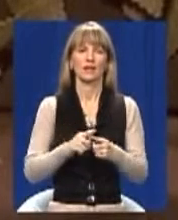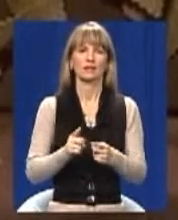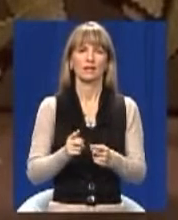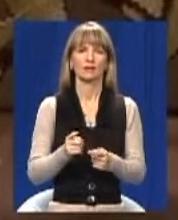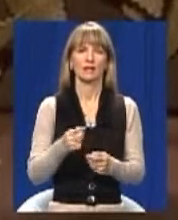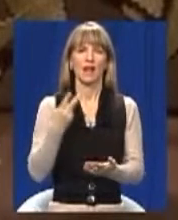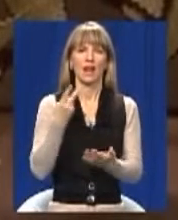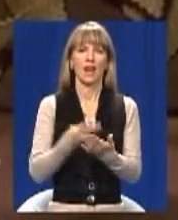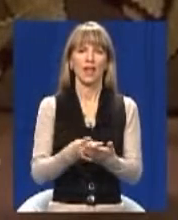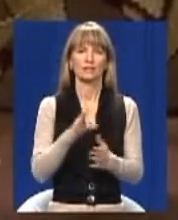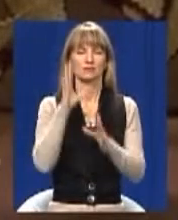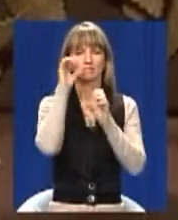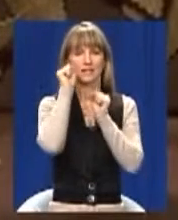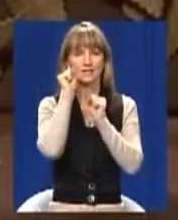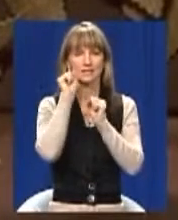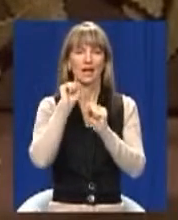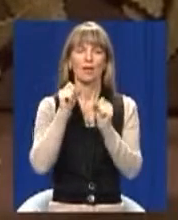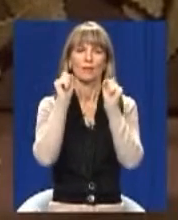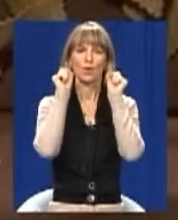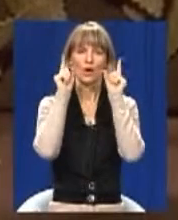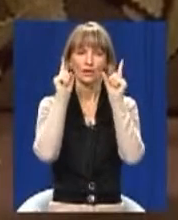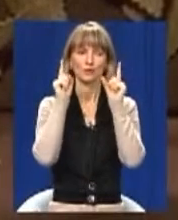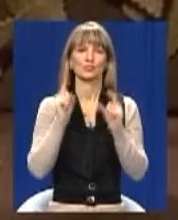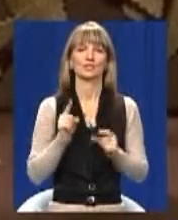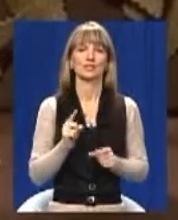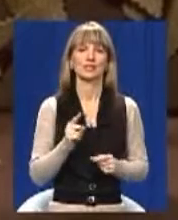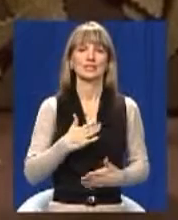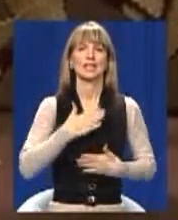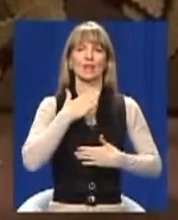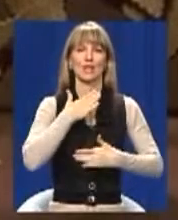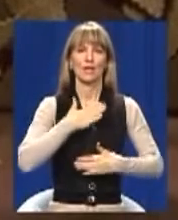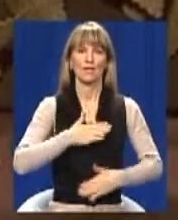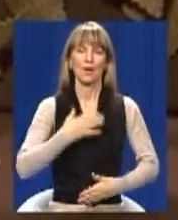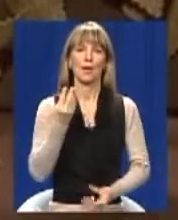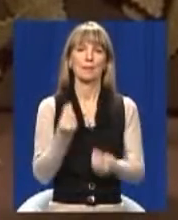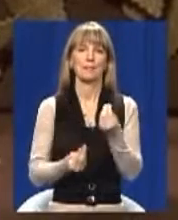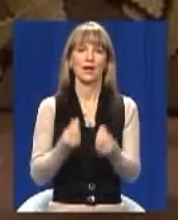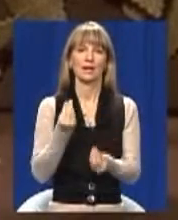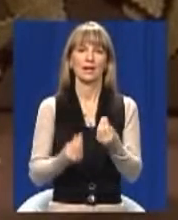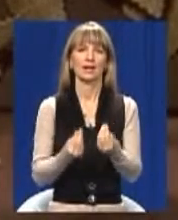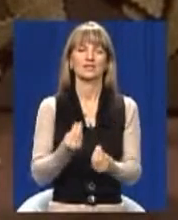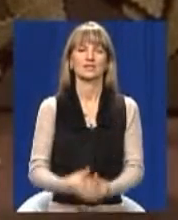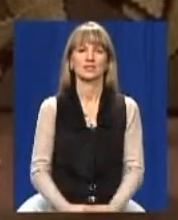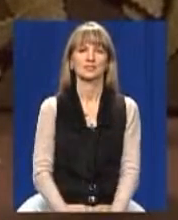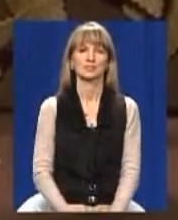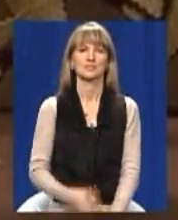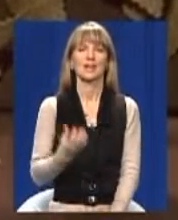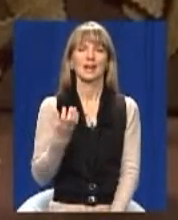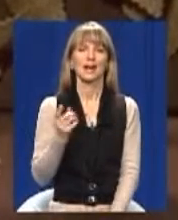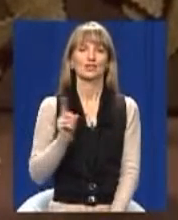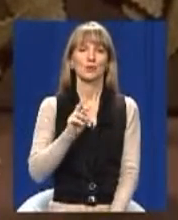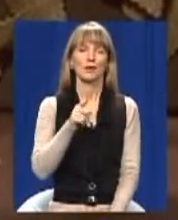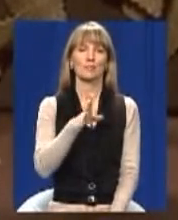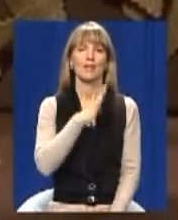і засне. А прокинувшись, із задоволенням пограється. А щоб йому